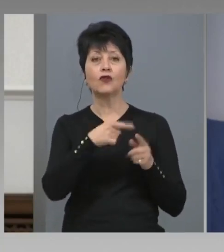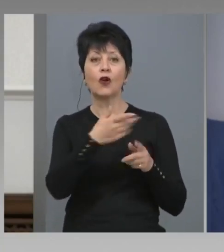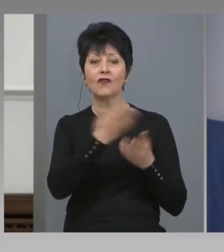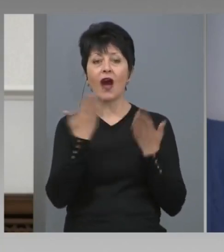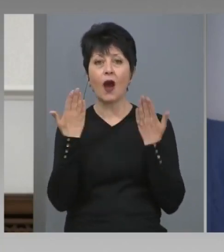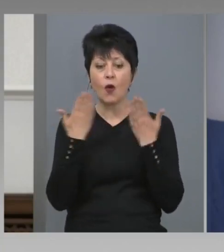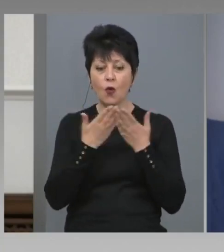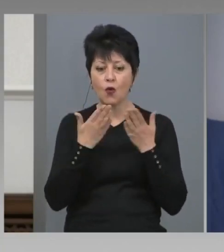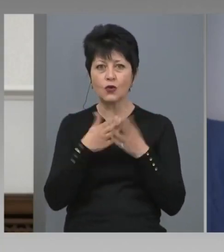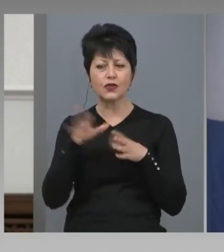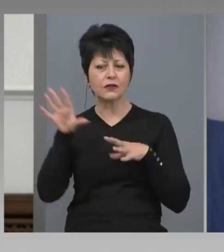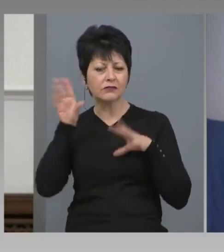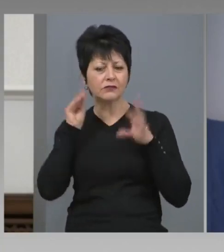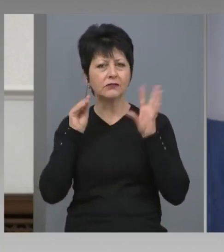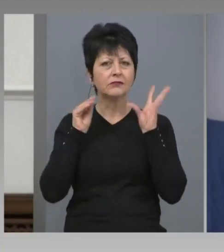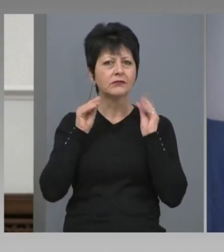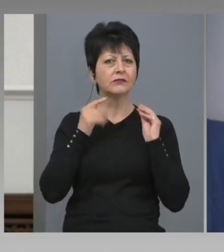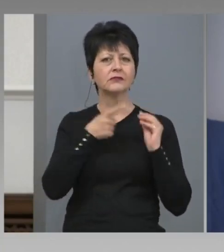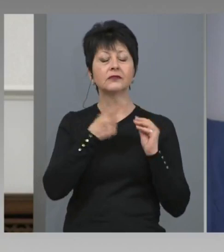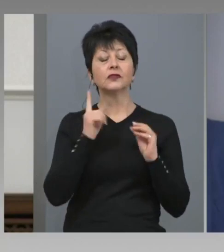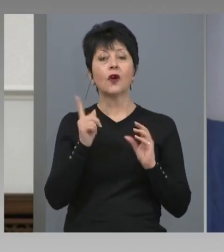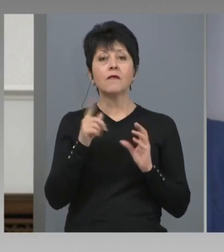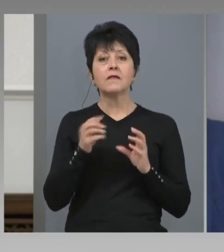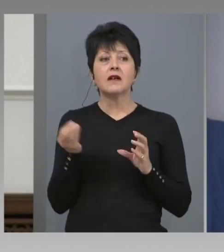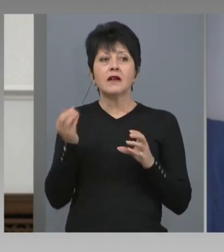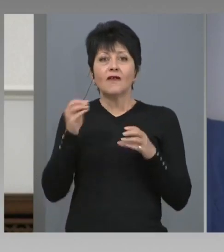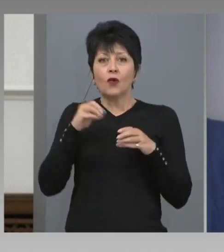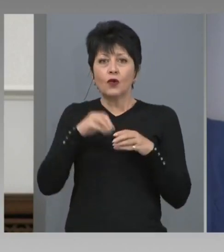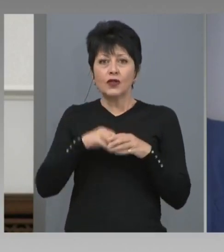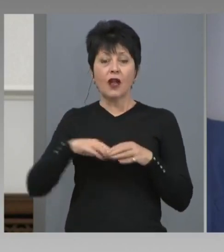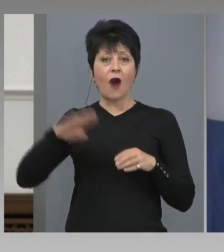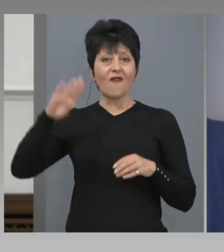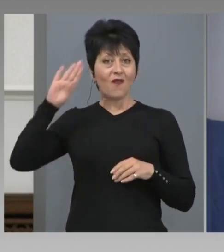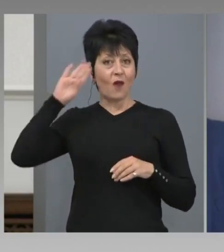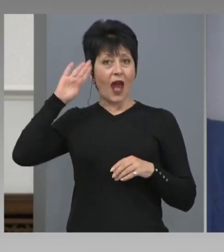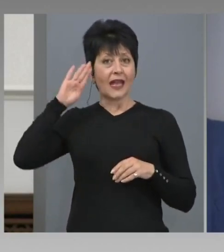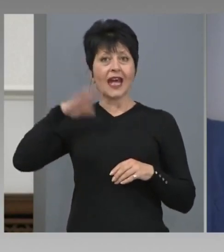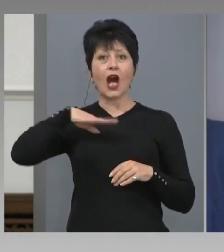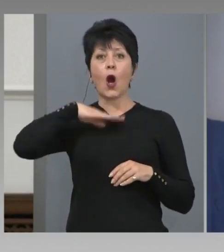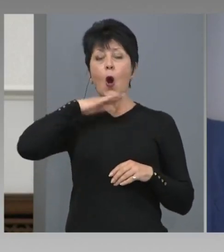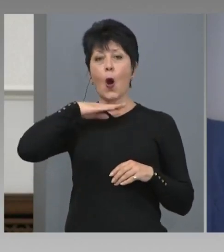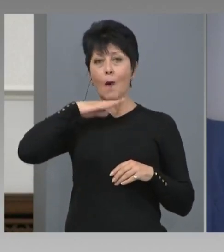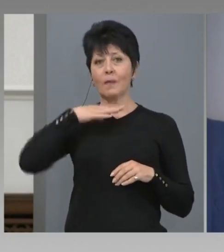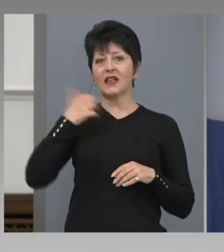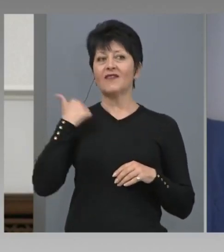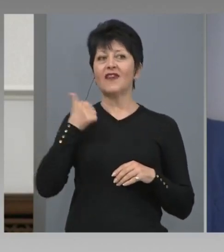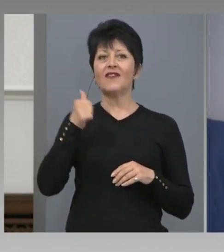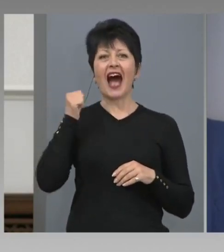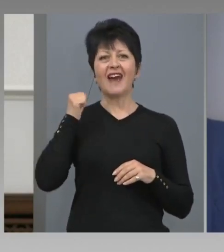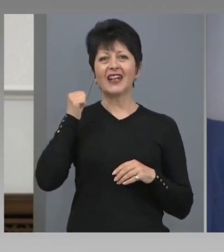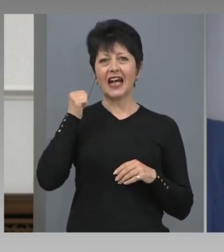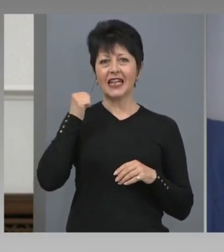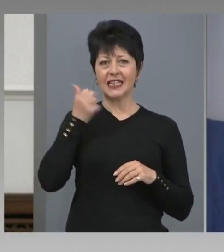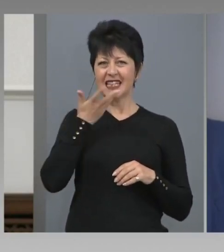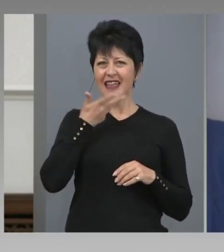има включително и военния опит в Афганистан и в